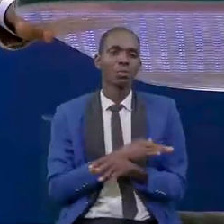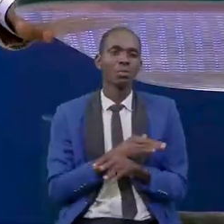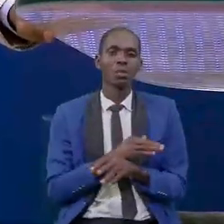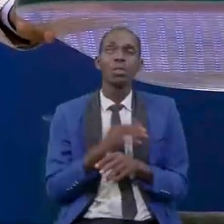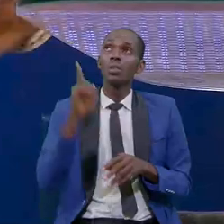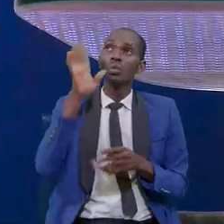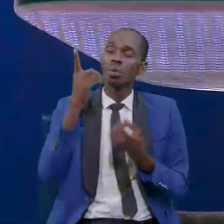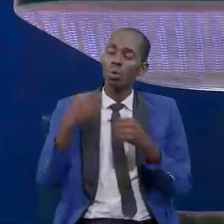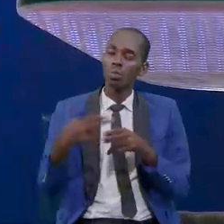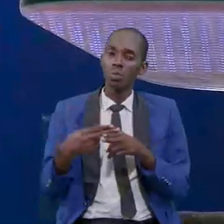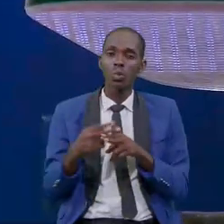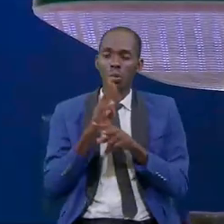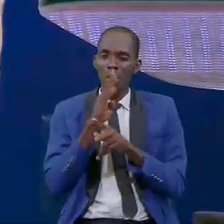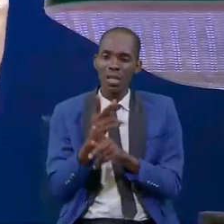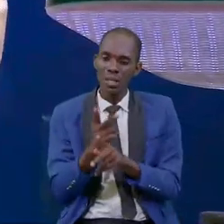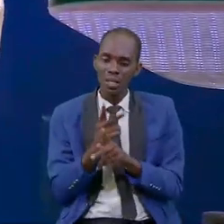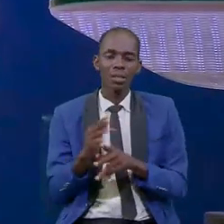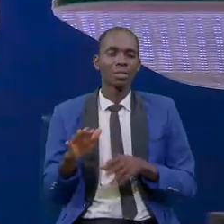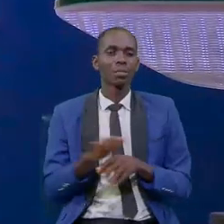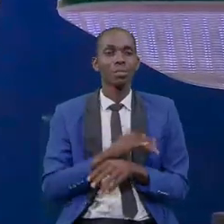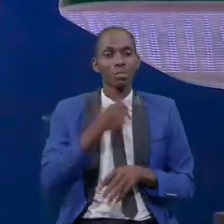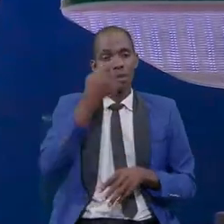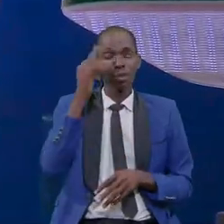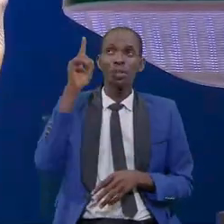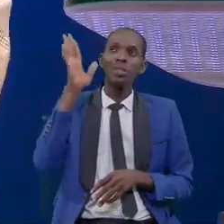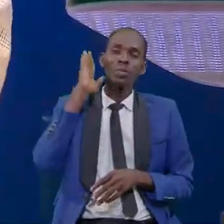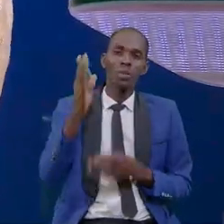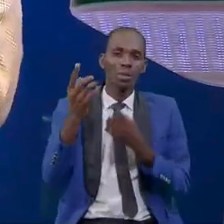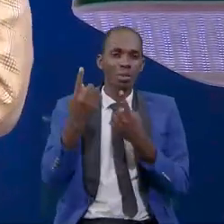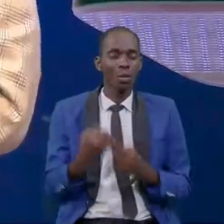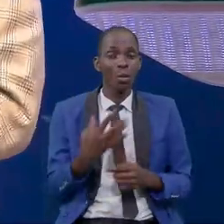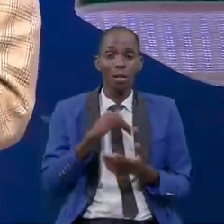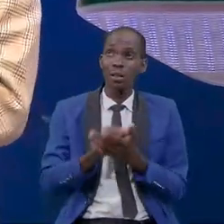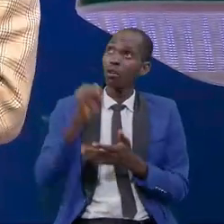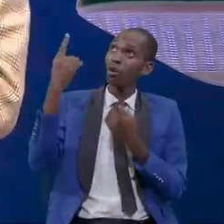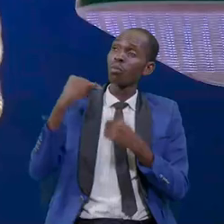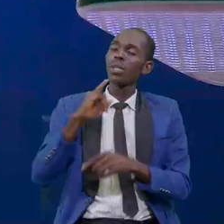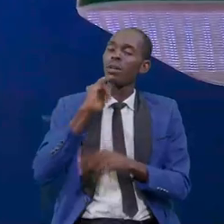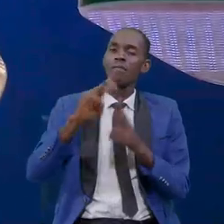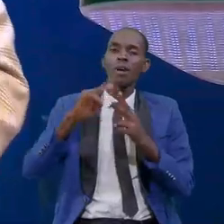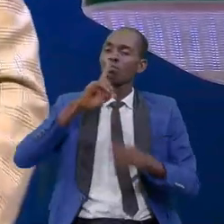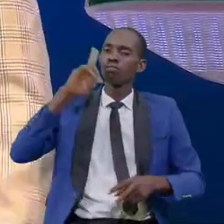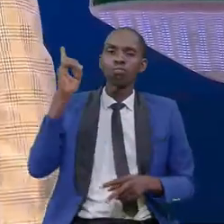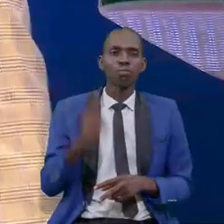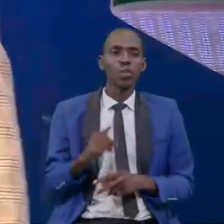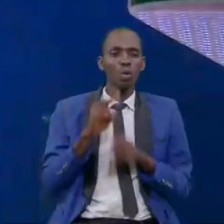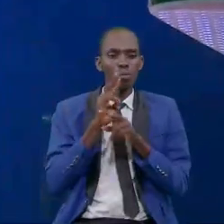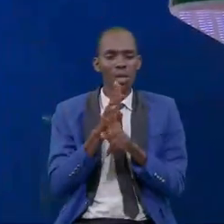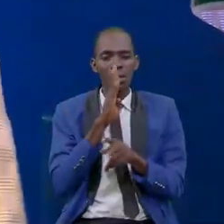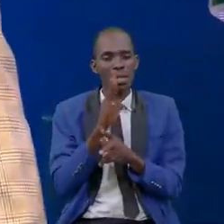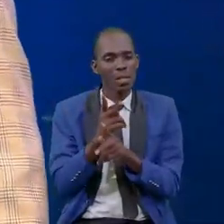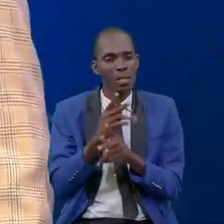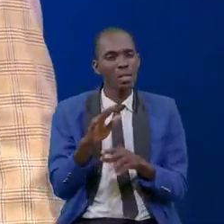Seigneur viendra soudainement, veillez donc, il viendra à l'improviste, et c'est un avènement est